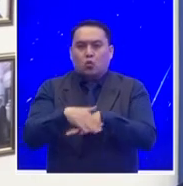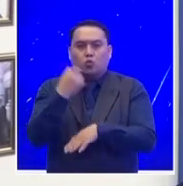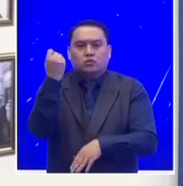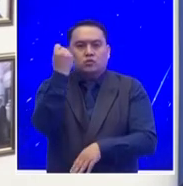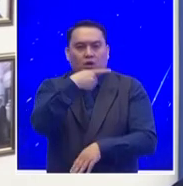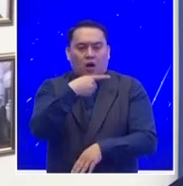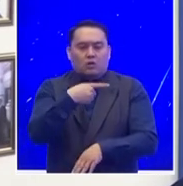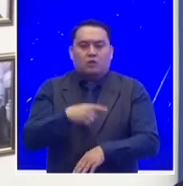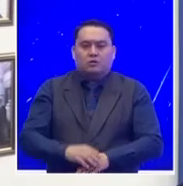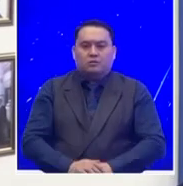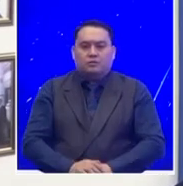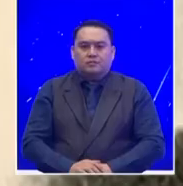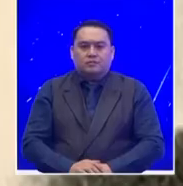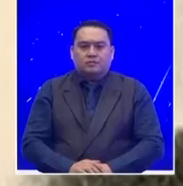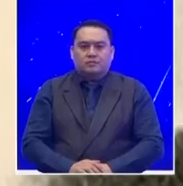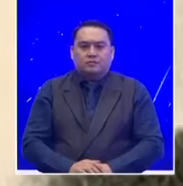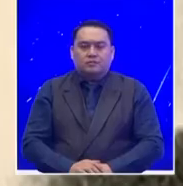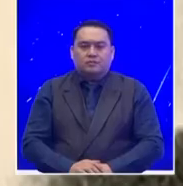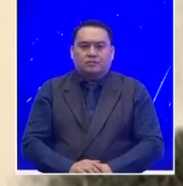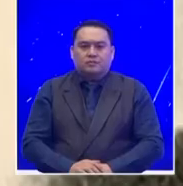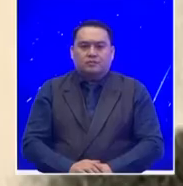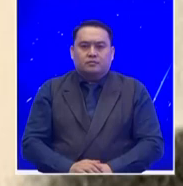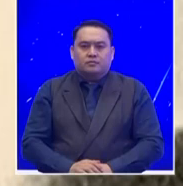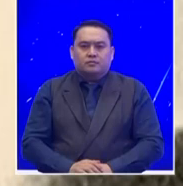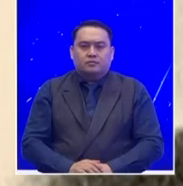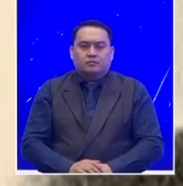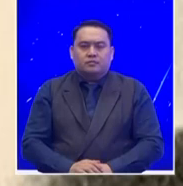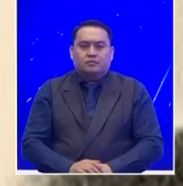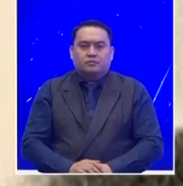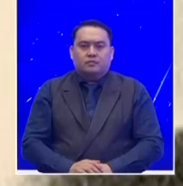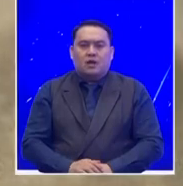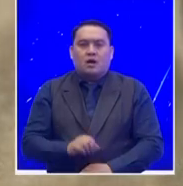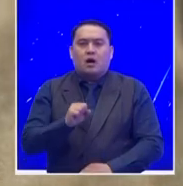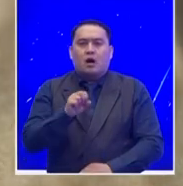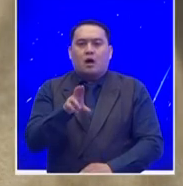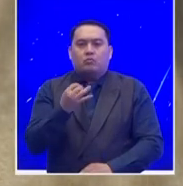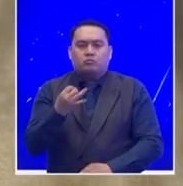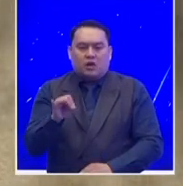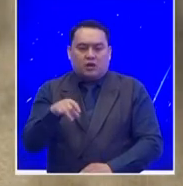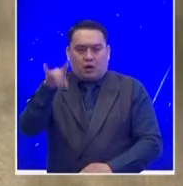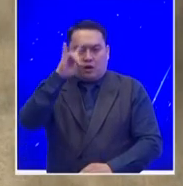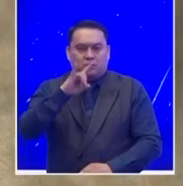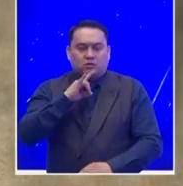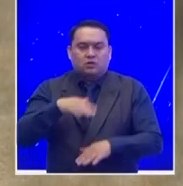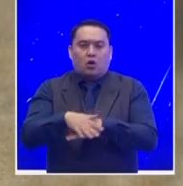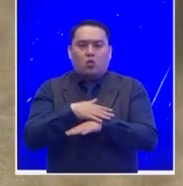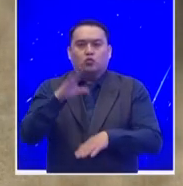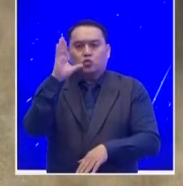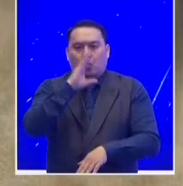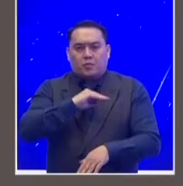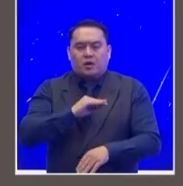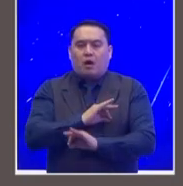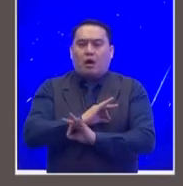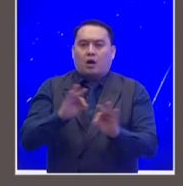о Крылове. Передавая идейную сущность басен, Абай адаптировал их к казахскому быту. Поэт сумел отлично